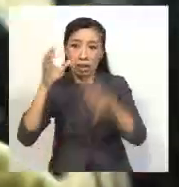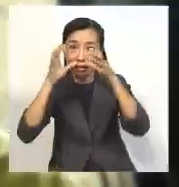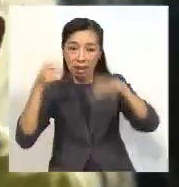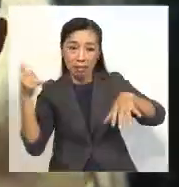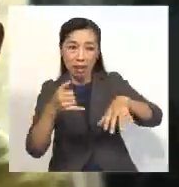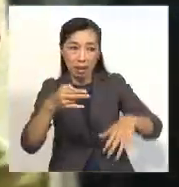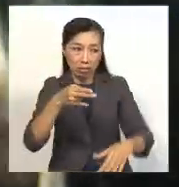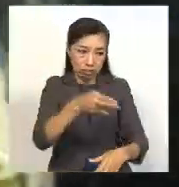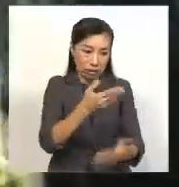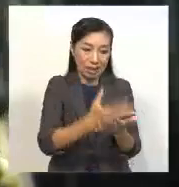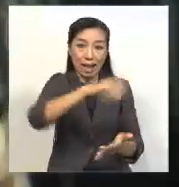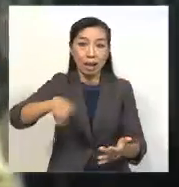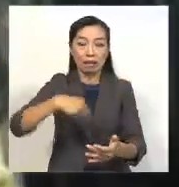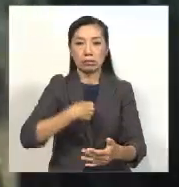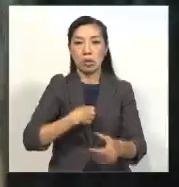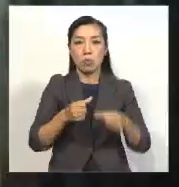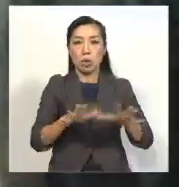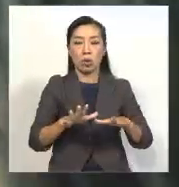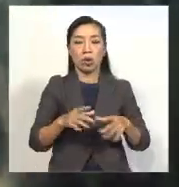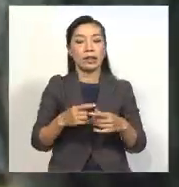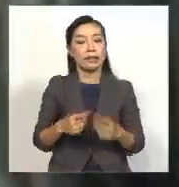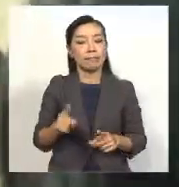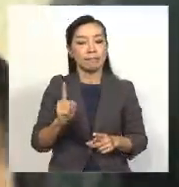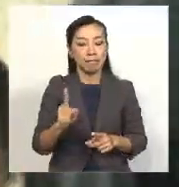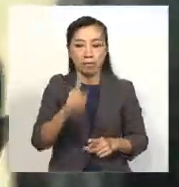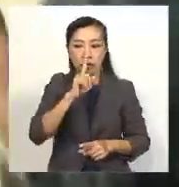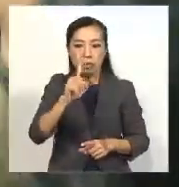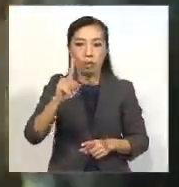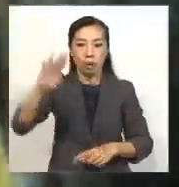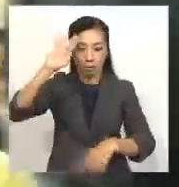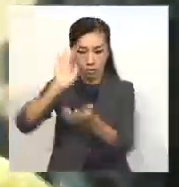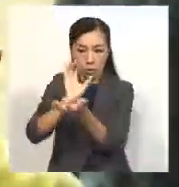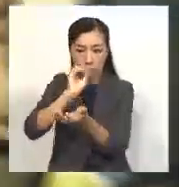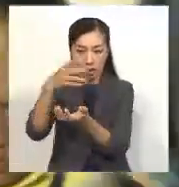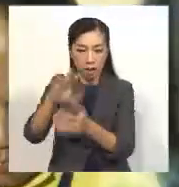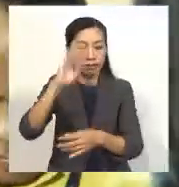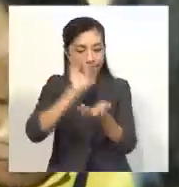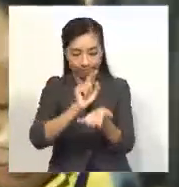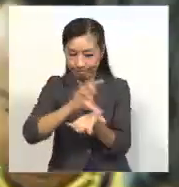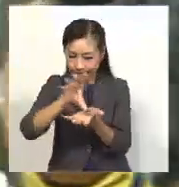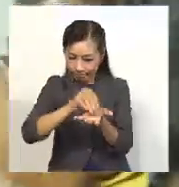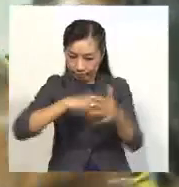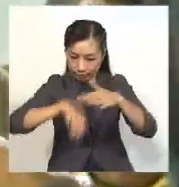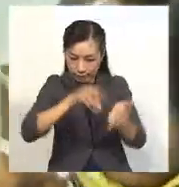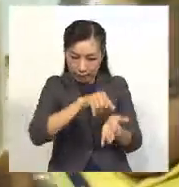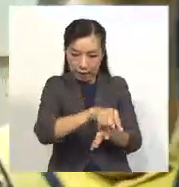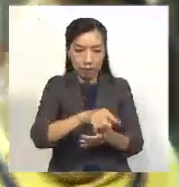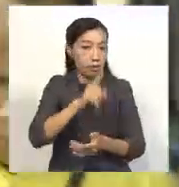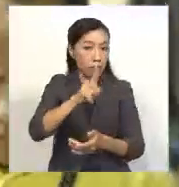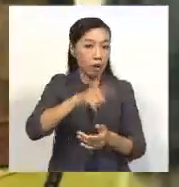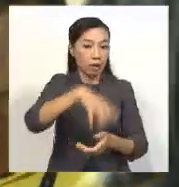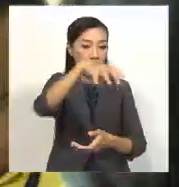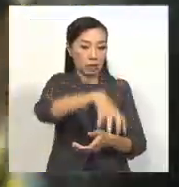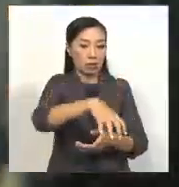ปิดเผยว่าตำรวจได้เตรียมรวบรวมพยานหลักฐานครับไปแจ้งความต่อผู้เช่าสถานที่ฐานสนับสนุนให้มีการลักลอบการเล่นการ